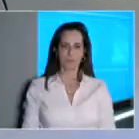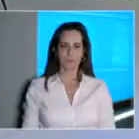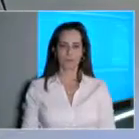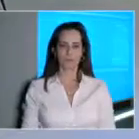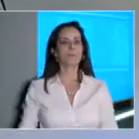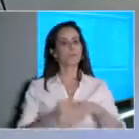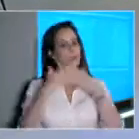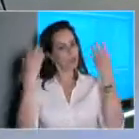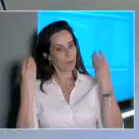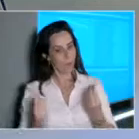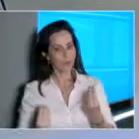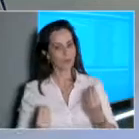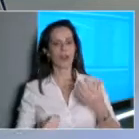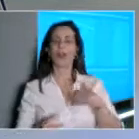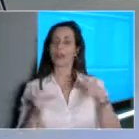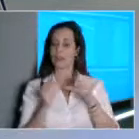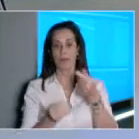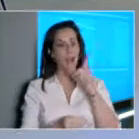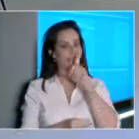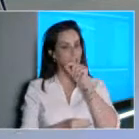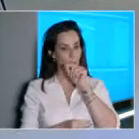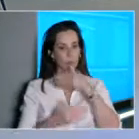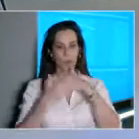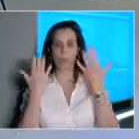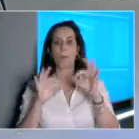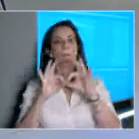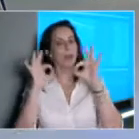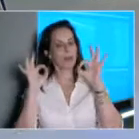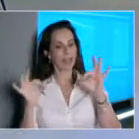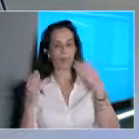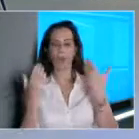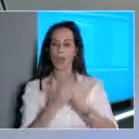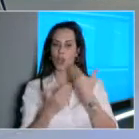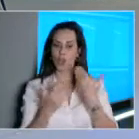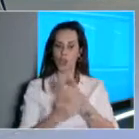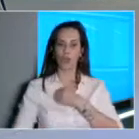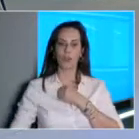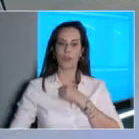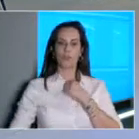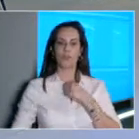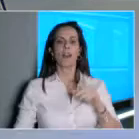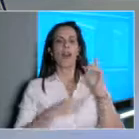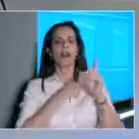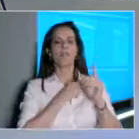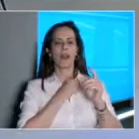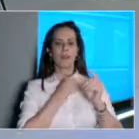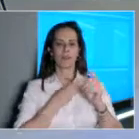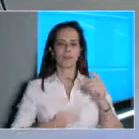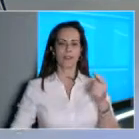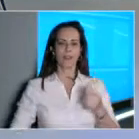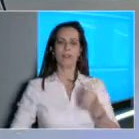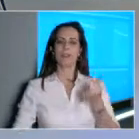לכם, בוקר יום שלישי, אנחנו עם ציוצי בוקר, מתחילים את החדשות של הבוקר, אבל בדרכים קצת